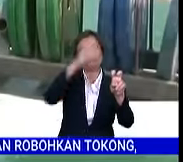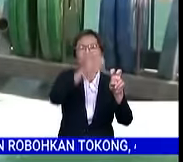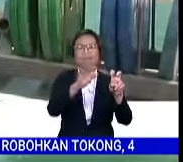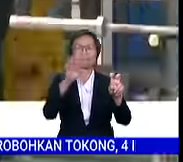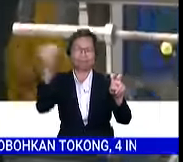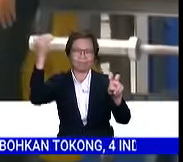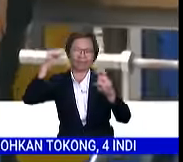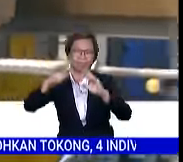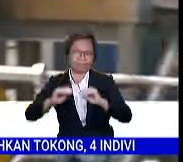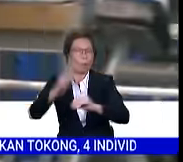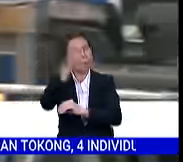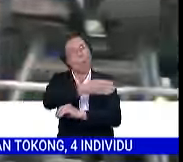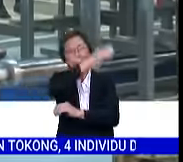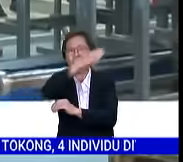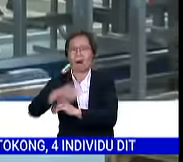September.